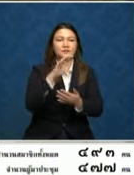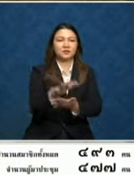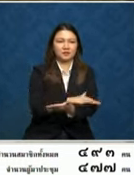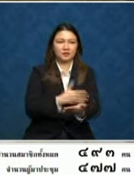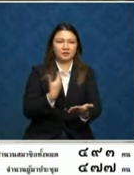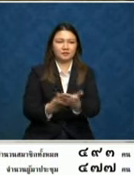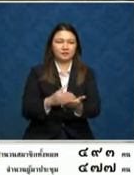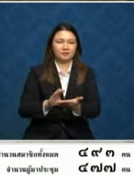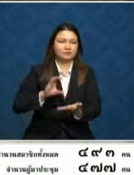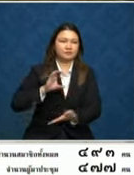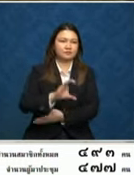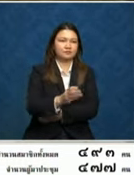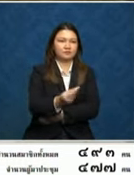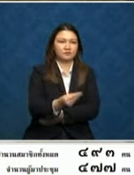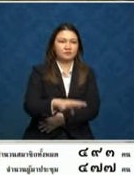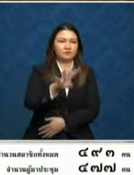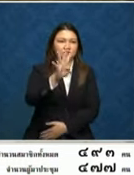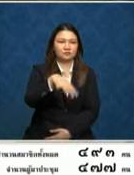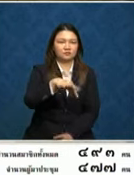ด